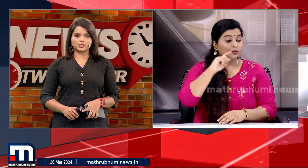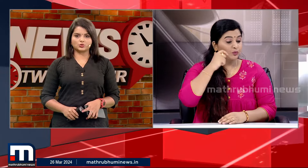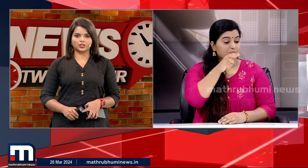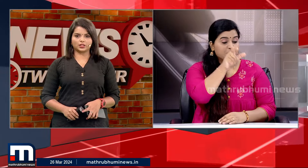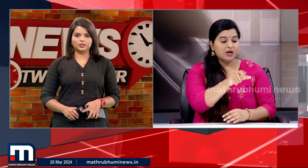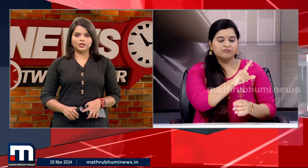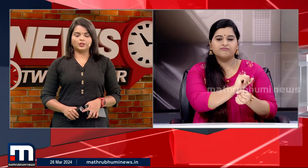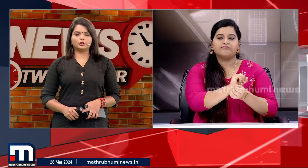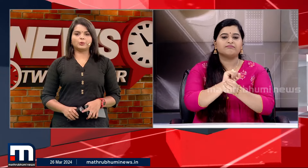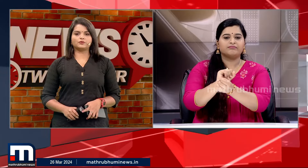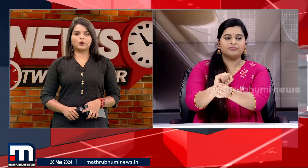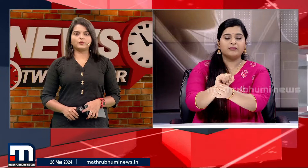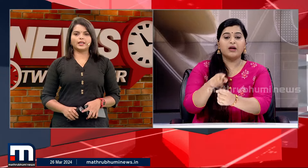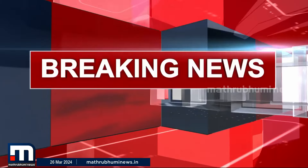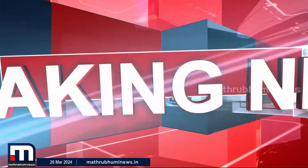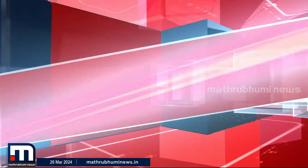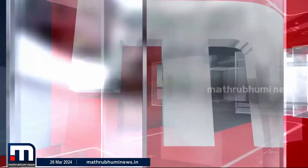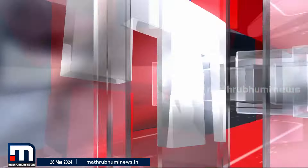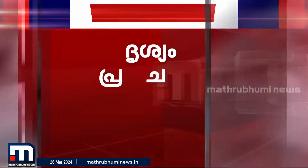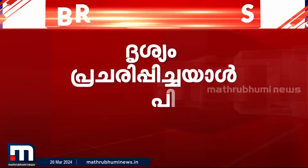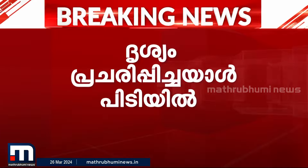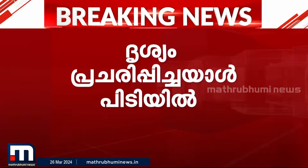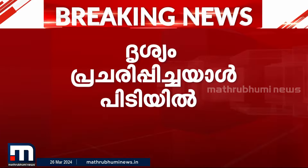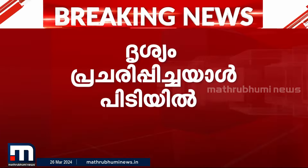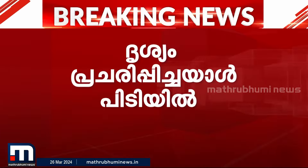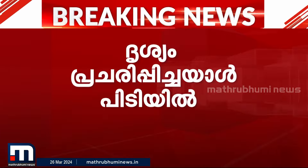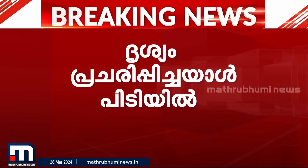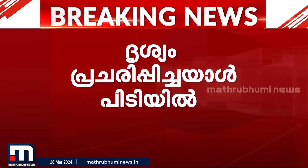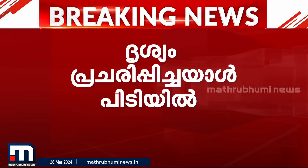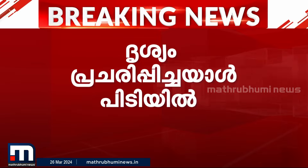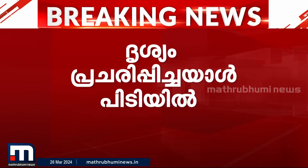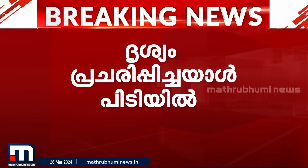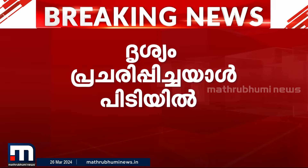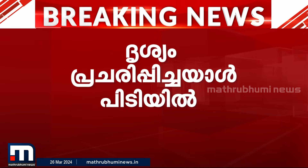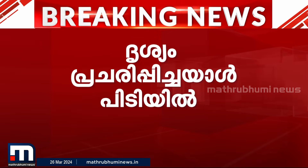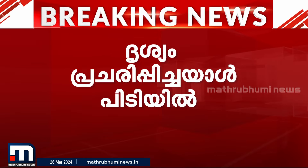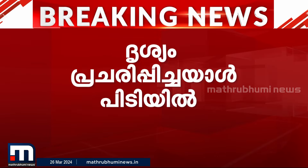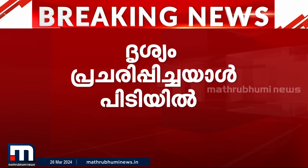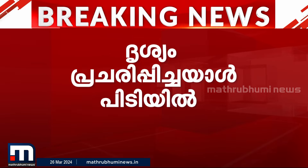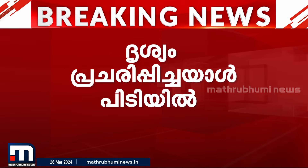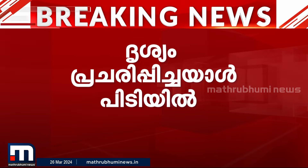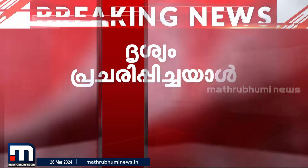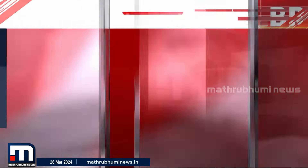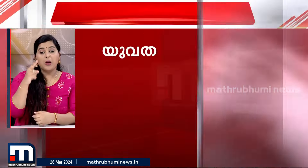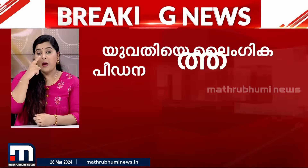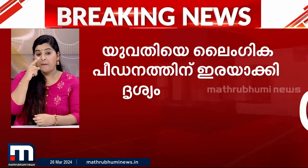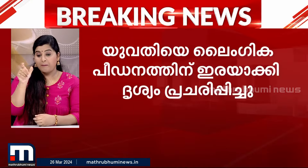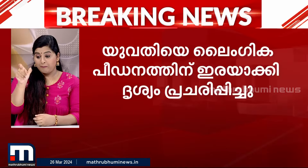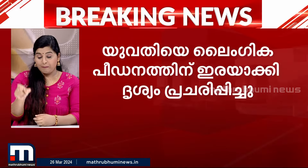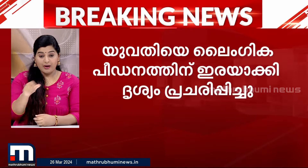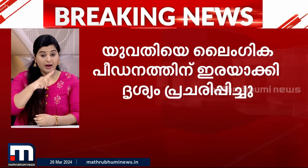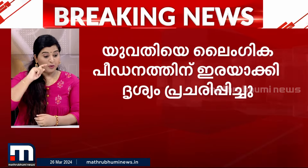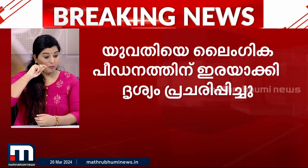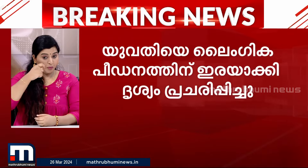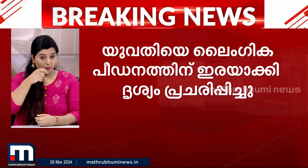പോലീസ് അറസ്റ്റ് ചെയ്തത്. യുവതിയുമായി ഫോൺ വഴി അടുപ്പം സ്ഥാപിക്കുകയും അടിമാലിയിലെ സ്വകാര്യ ലോഡ്ജിൽ വെച്ച് പീഡിപ്പിക്കുകയുമായിരുന്നു. ജെയ്നസ്